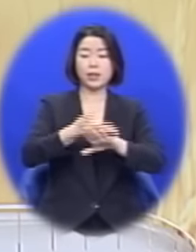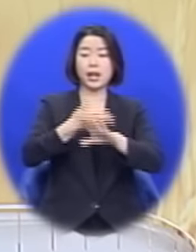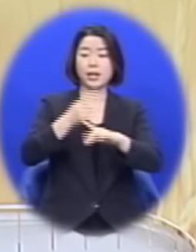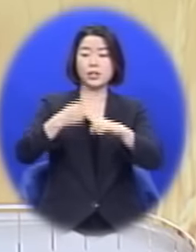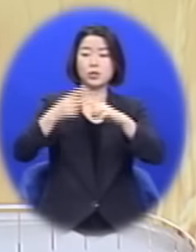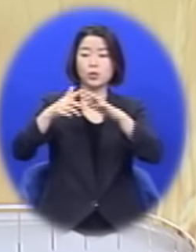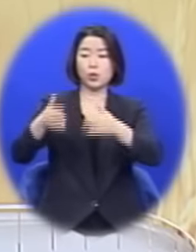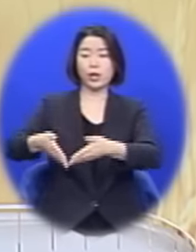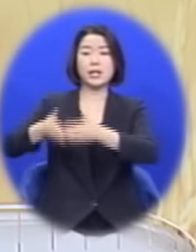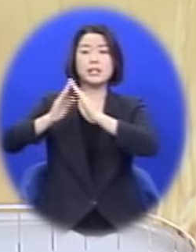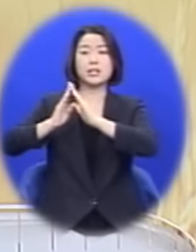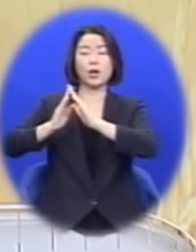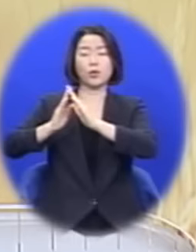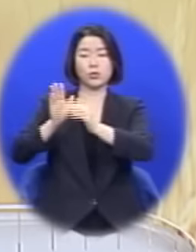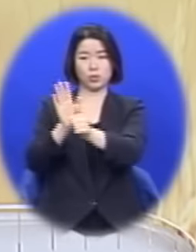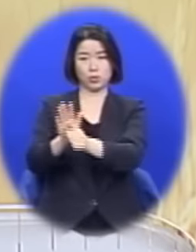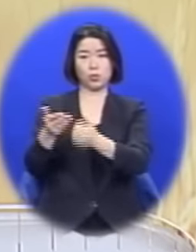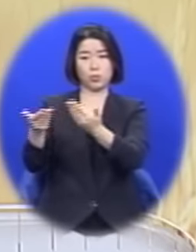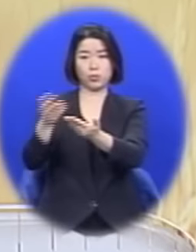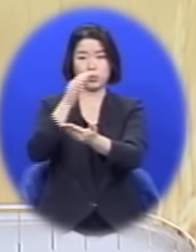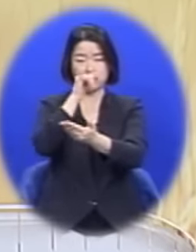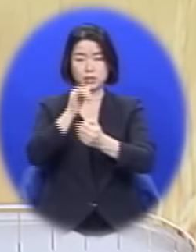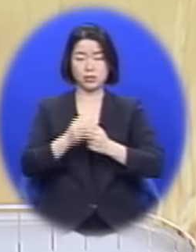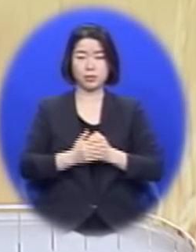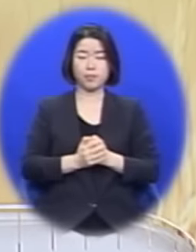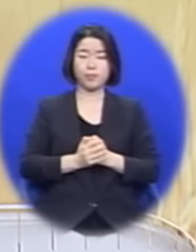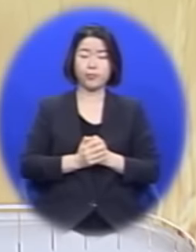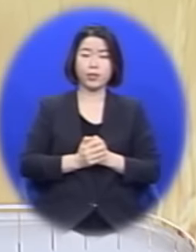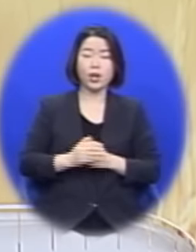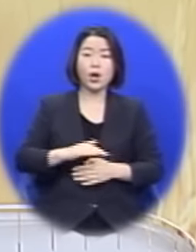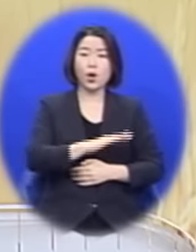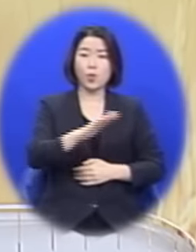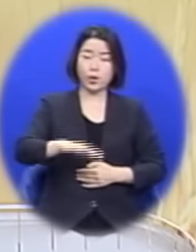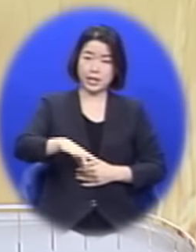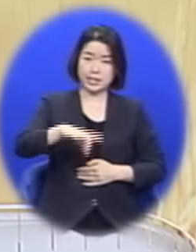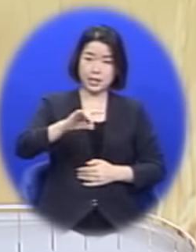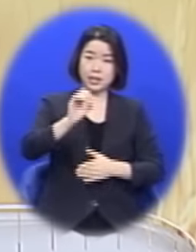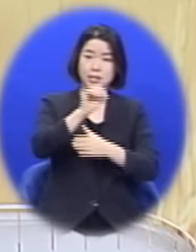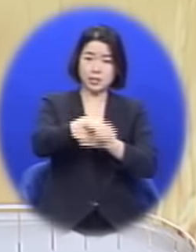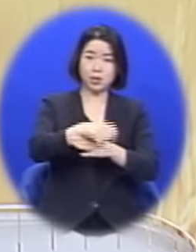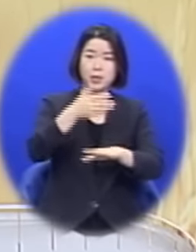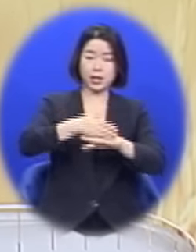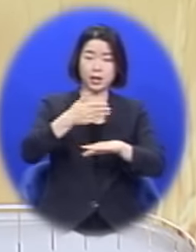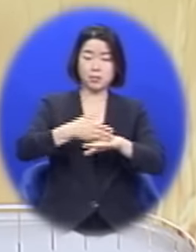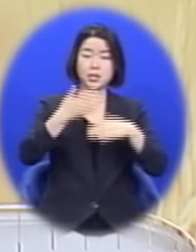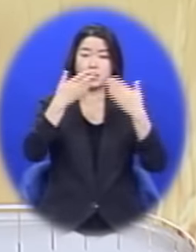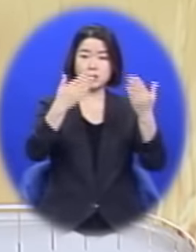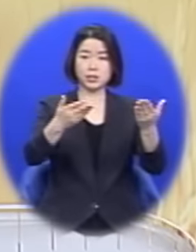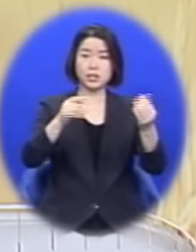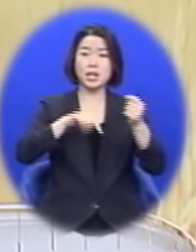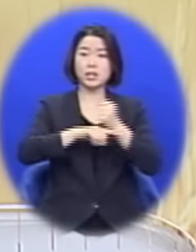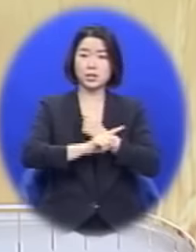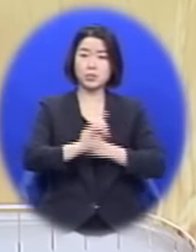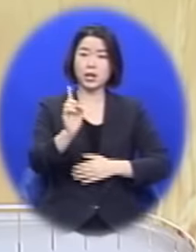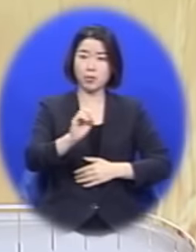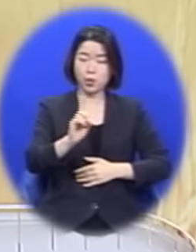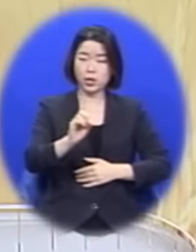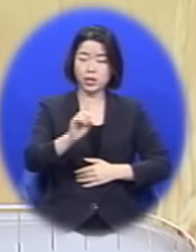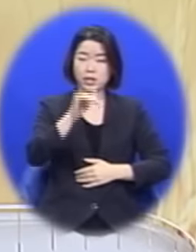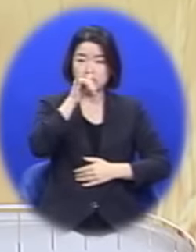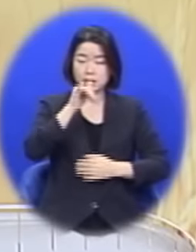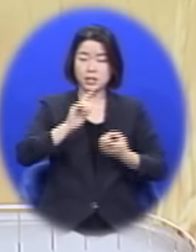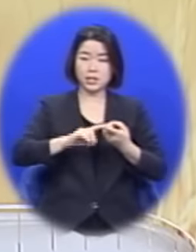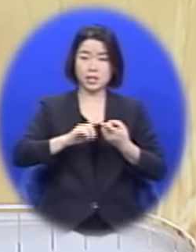여러분, 맥주 감사절 첫 열매를 하나님께 드리는 이 감사가 어떤 의미가 있는지를